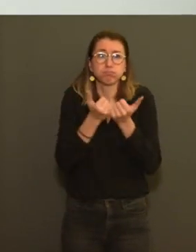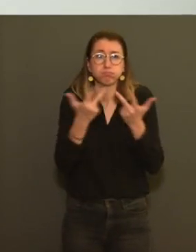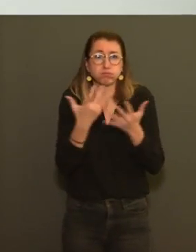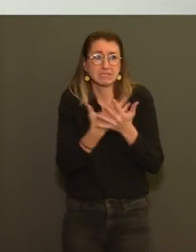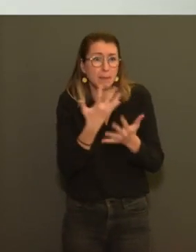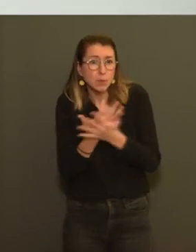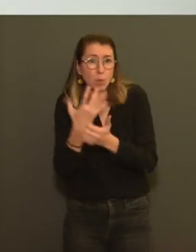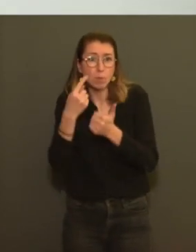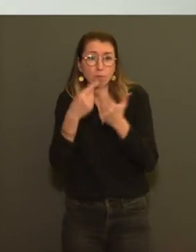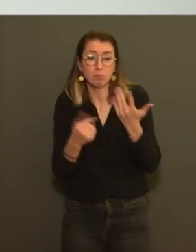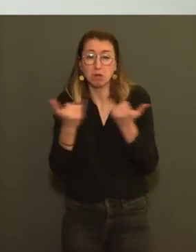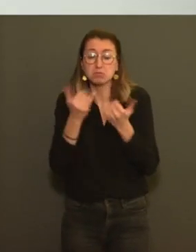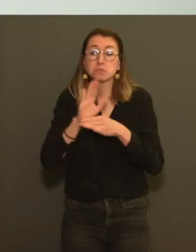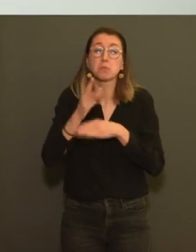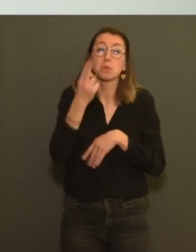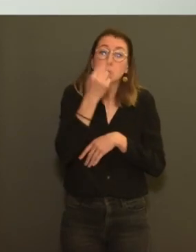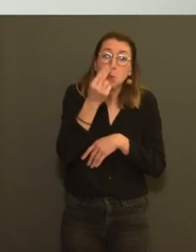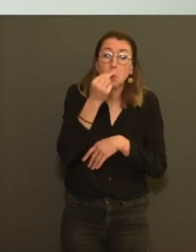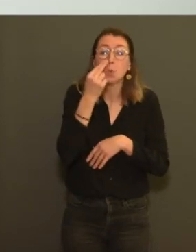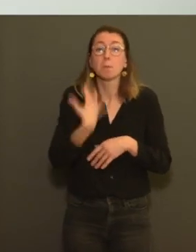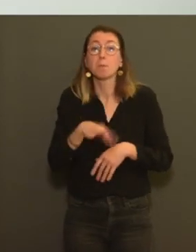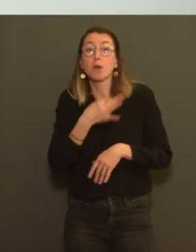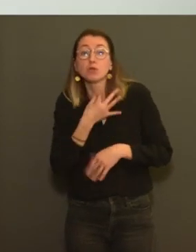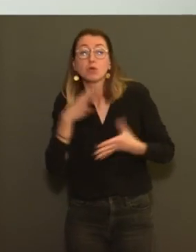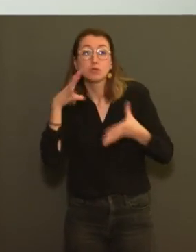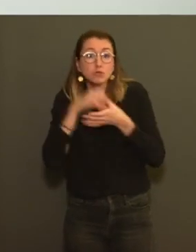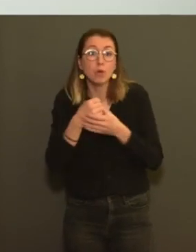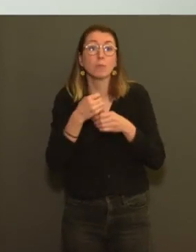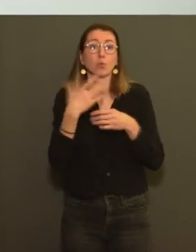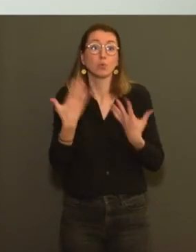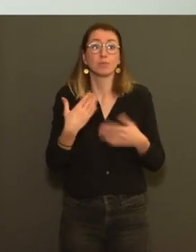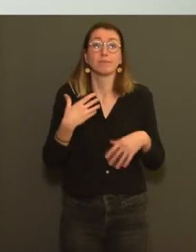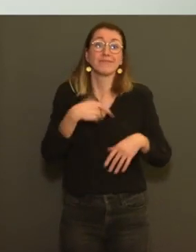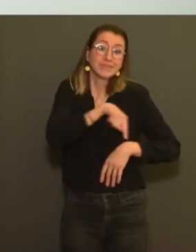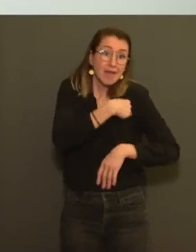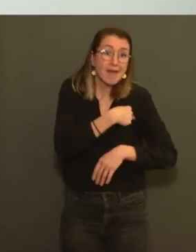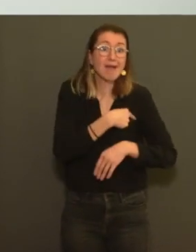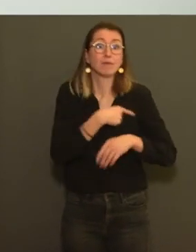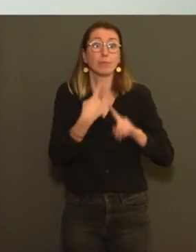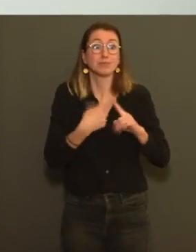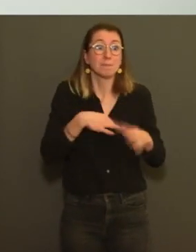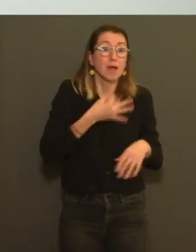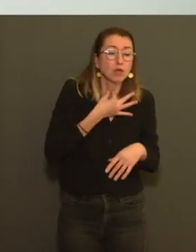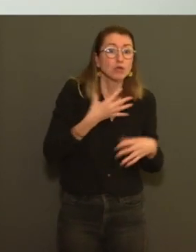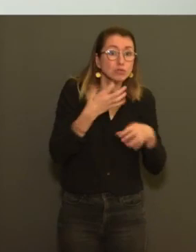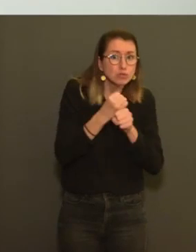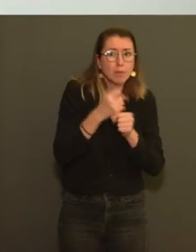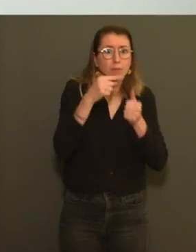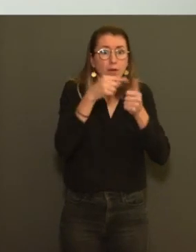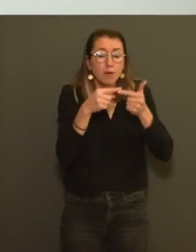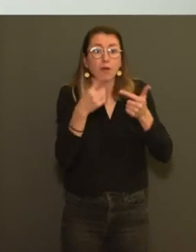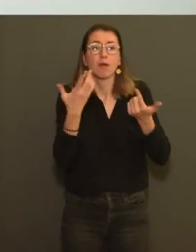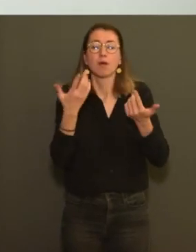et la gorge qui fait mal par exemple, le nez qui coule et de la température. Si vous présentez ce genre de symptômes,